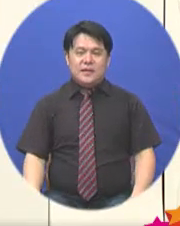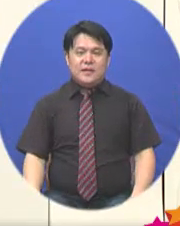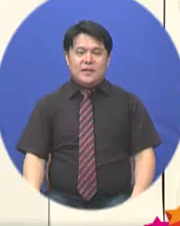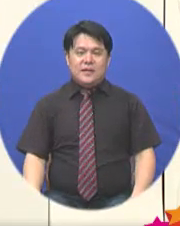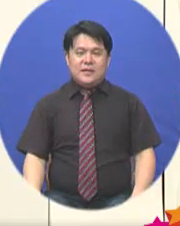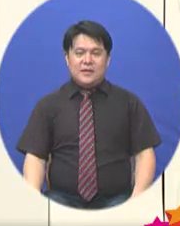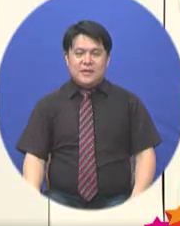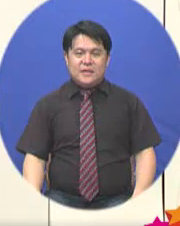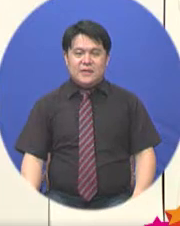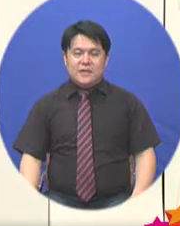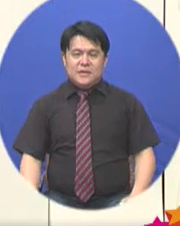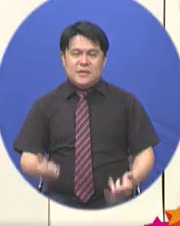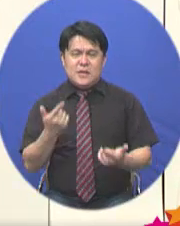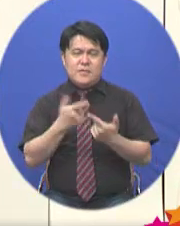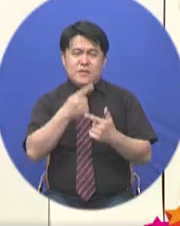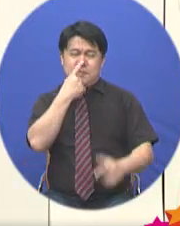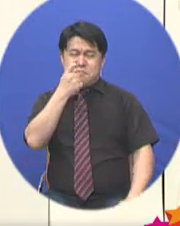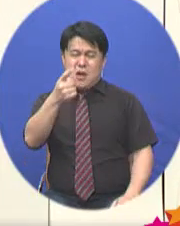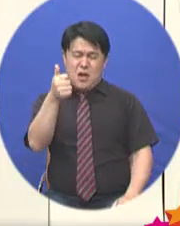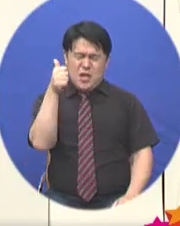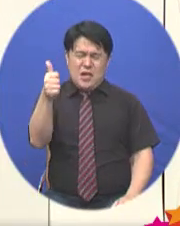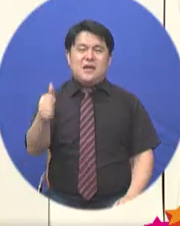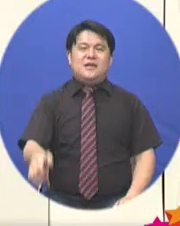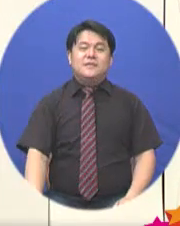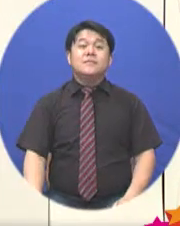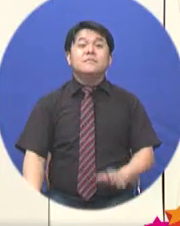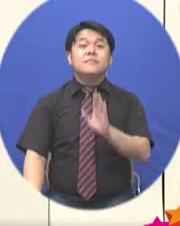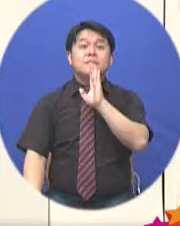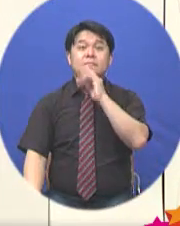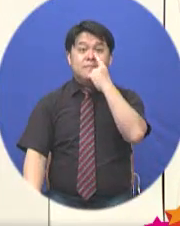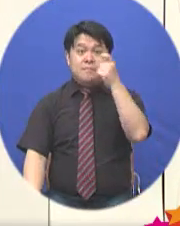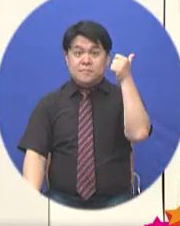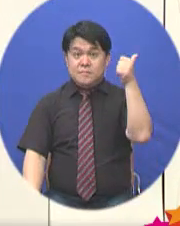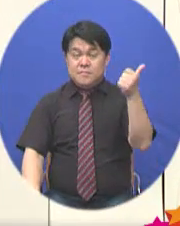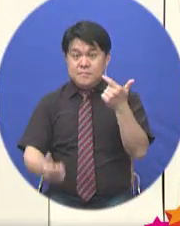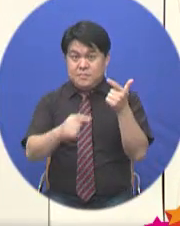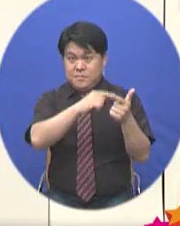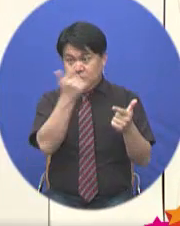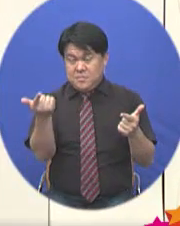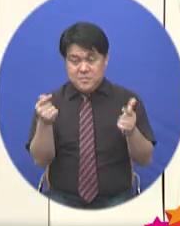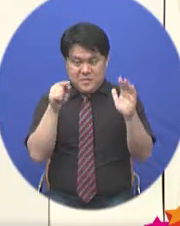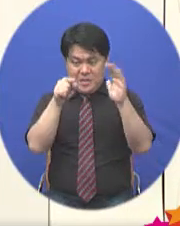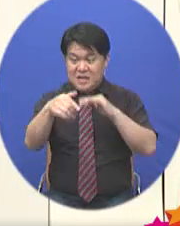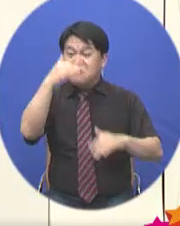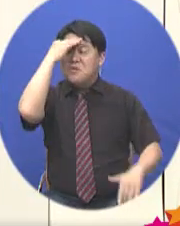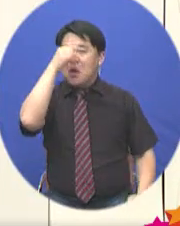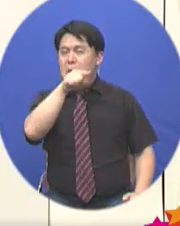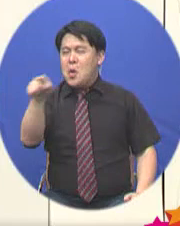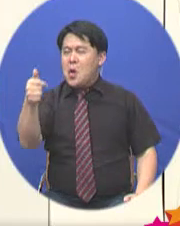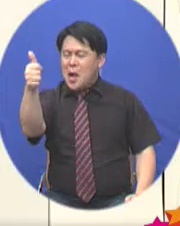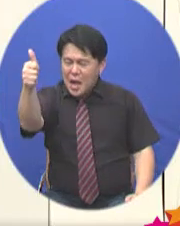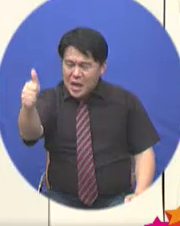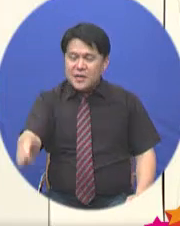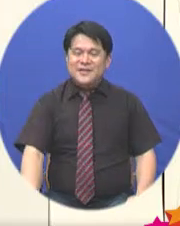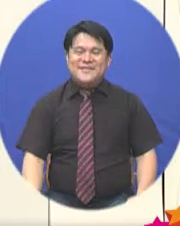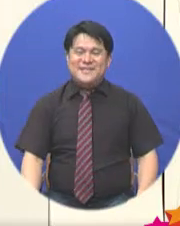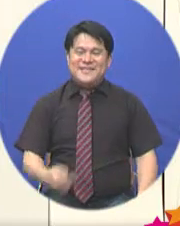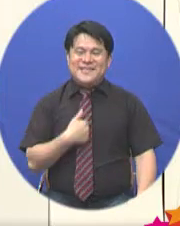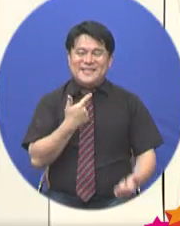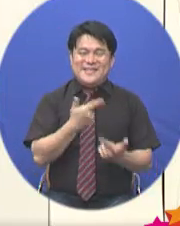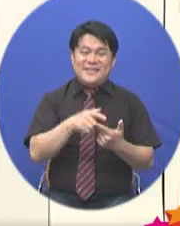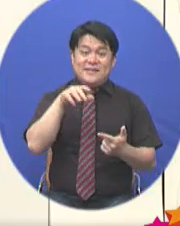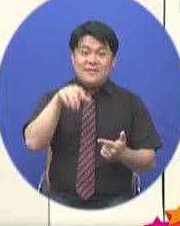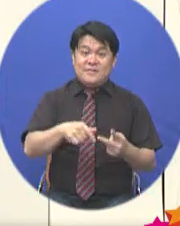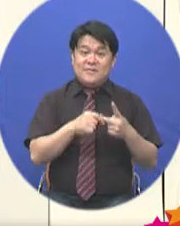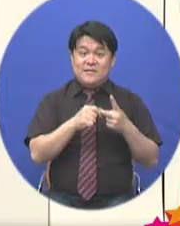예. 정말 너무 부산 너무 멋진 곳이에요. 예, 진짜 아. 멋져요. 저녁에 가면은. 아유. 예. 네. 아름다워요. 저는 부산이